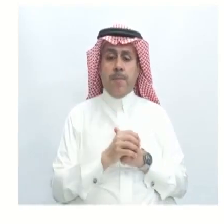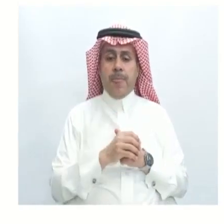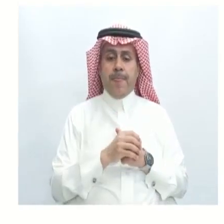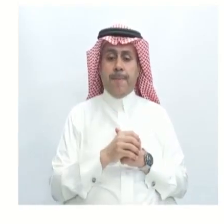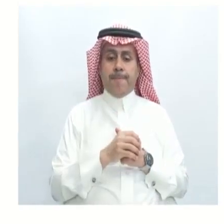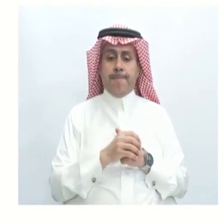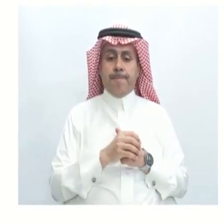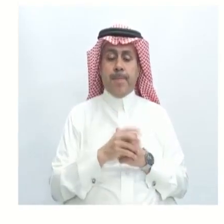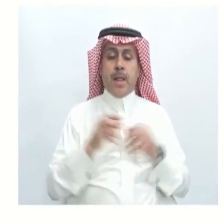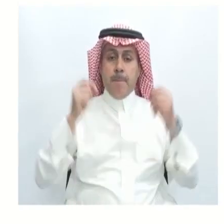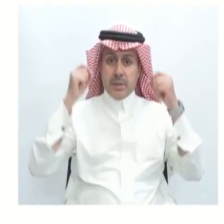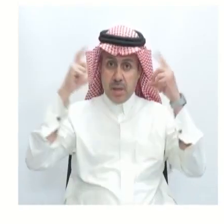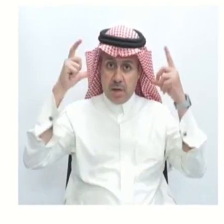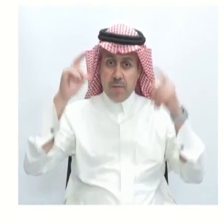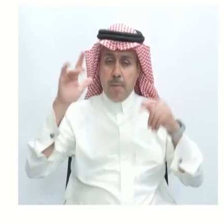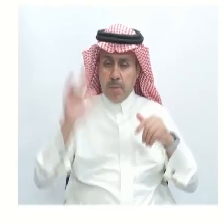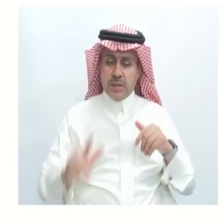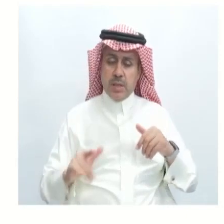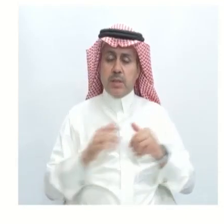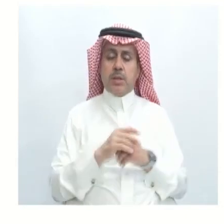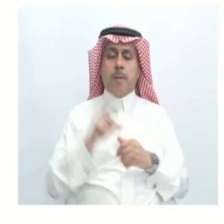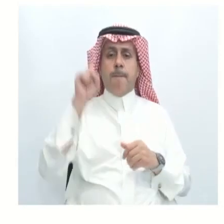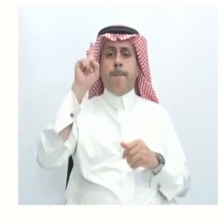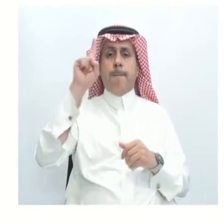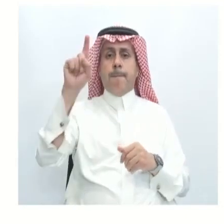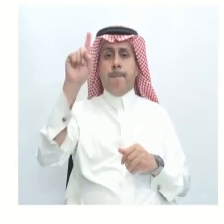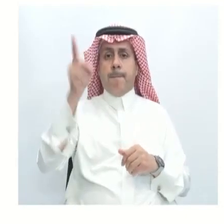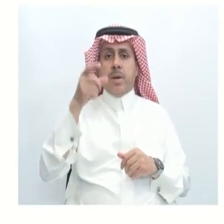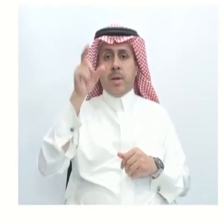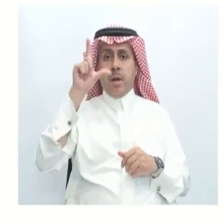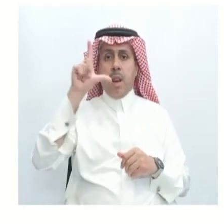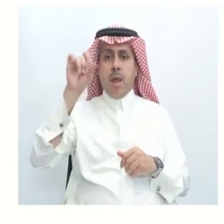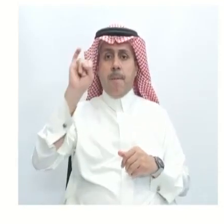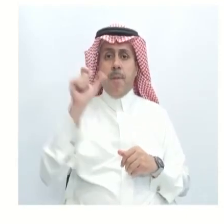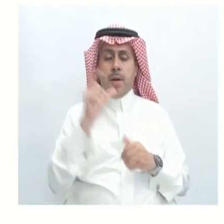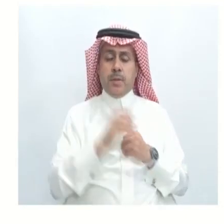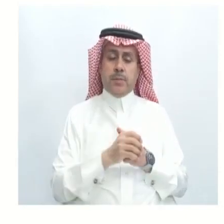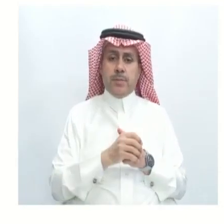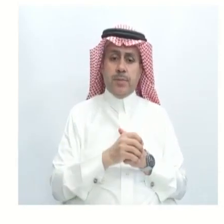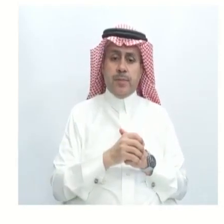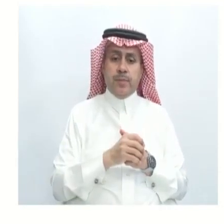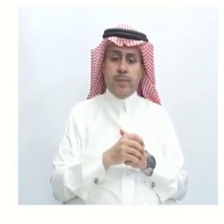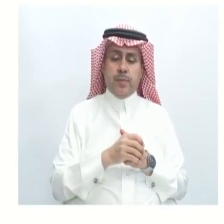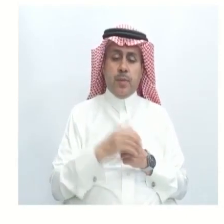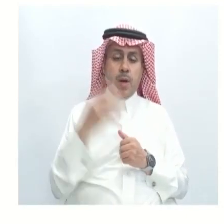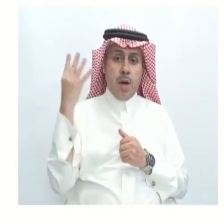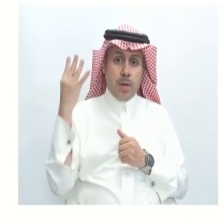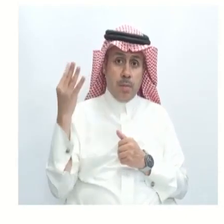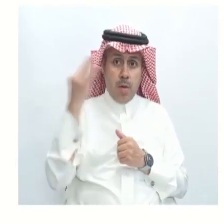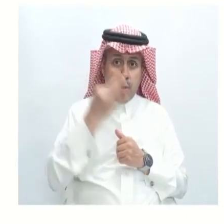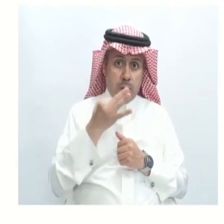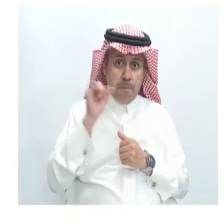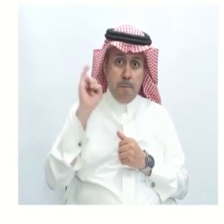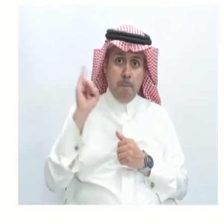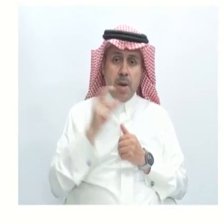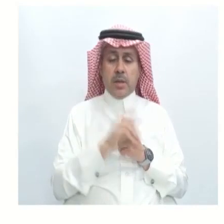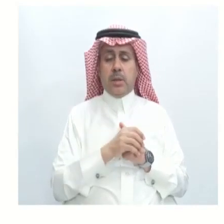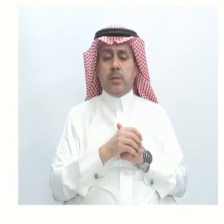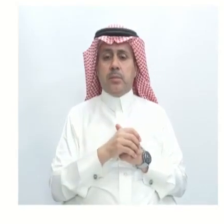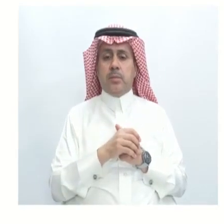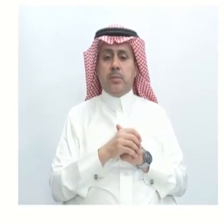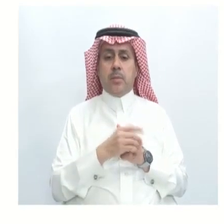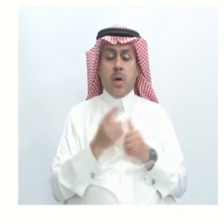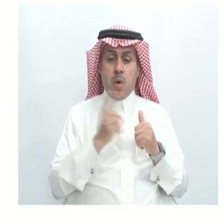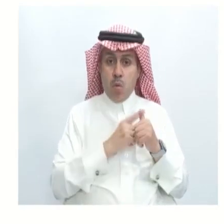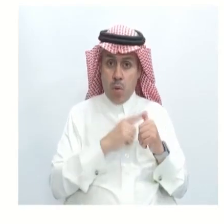المجالس البرلمانيه وتتكون اللائحه الداخلي مجلس الشورى من 34 ماده ونصه الماده الاولى